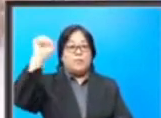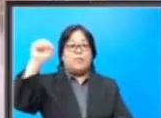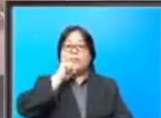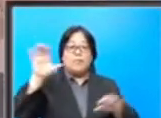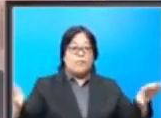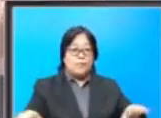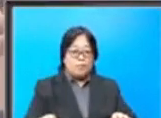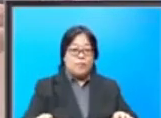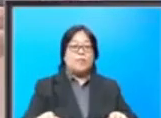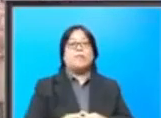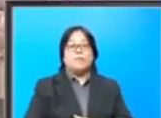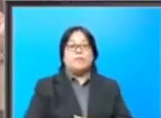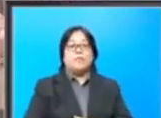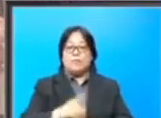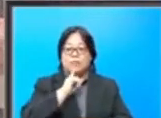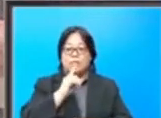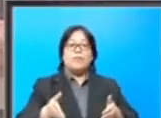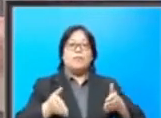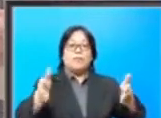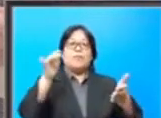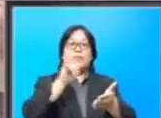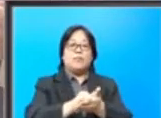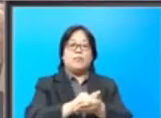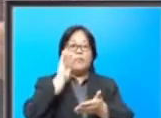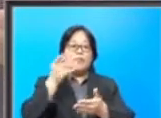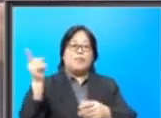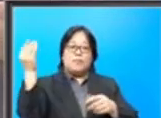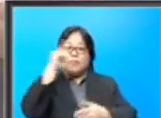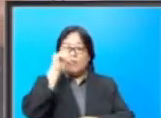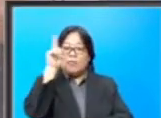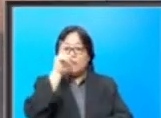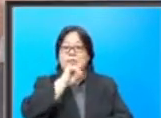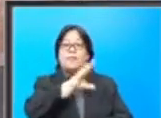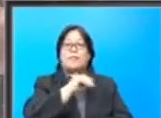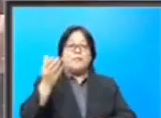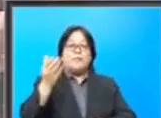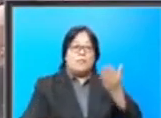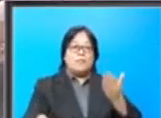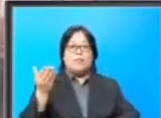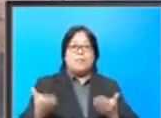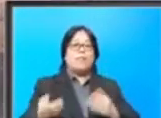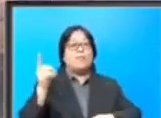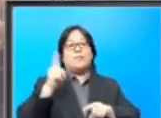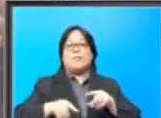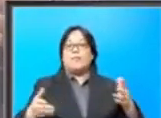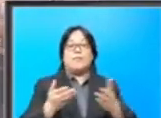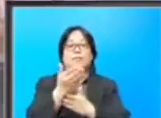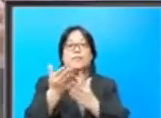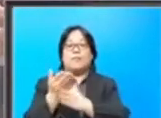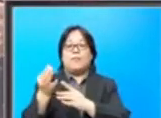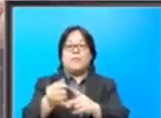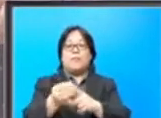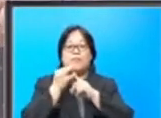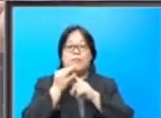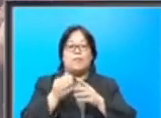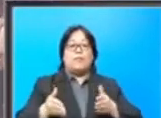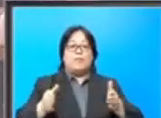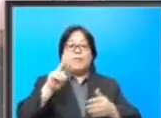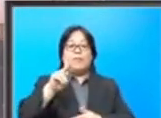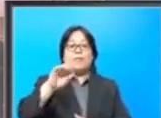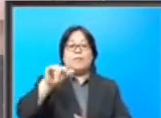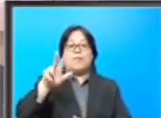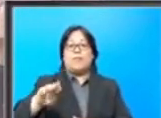berbuat nelpon tentunya jalan raya tersebut akan bertambah truk dan mungkin juga langsung tidak boleh dilalui terutama sekerjaan